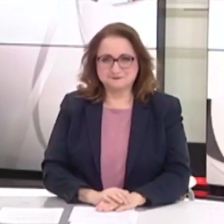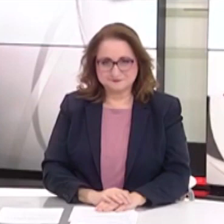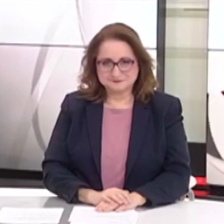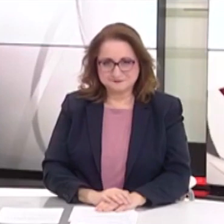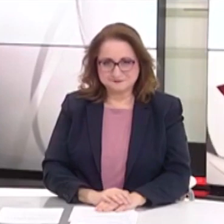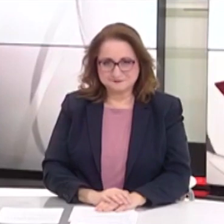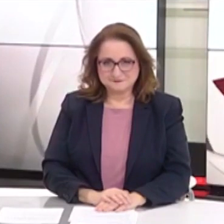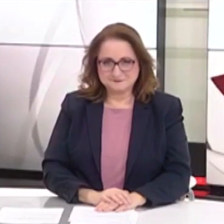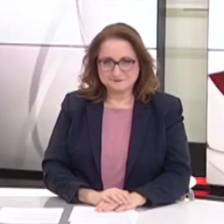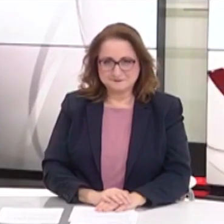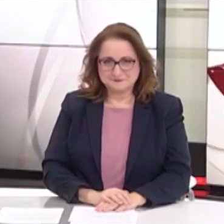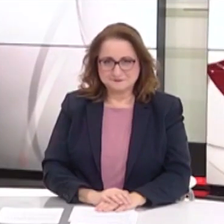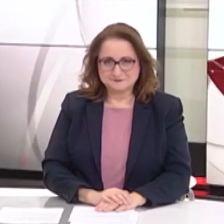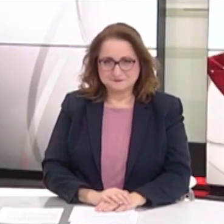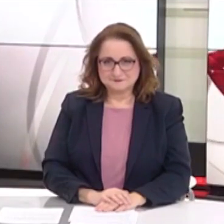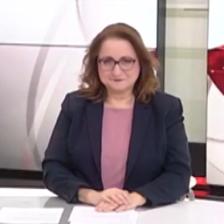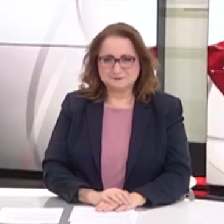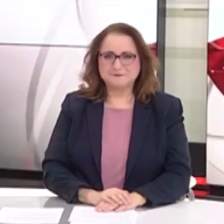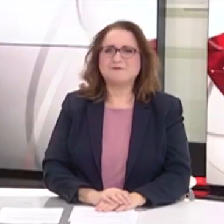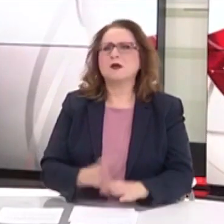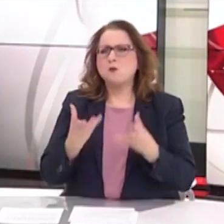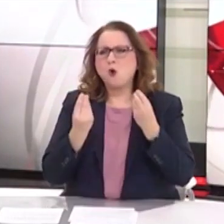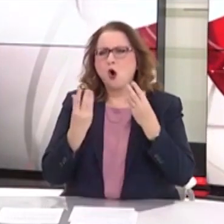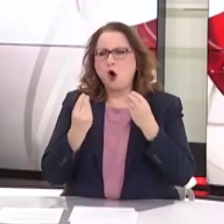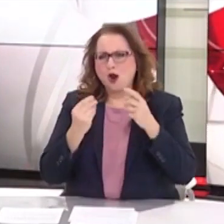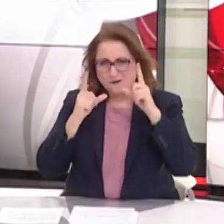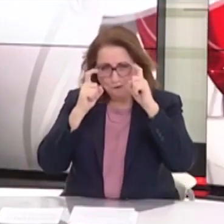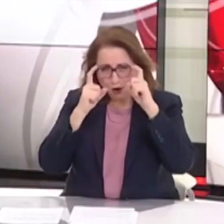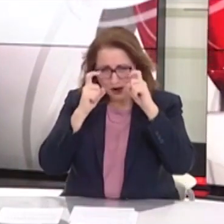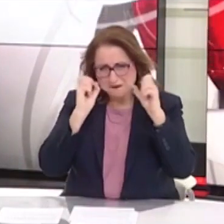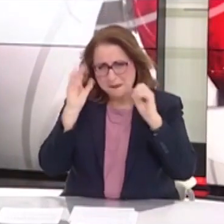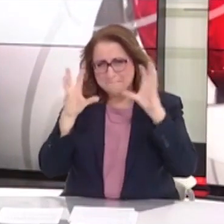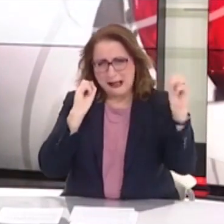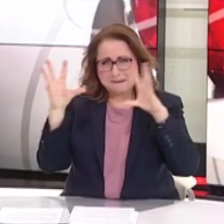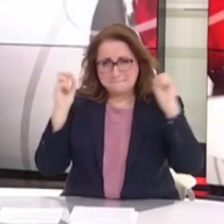Είναι απέναντι δεκάδες φωτογράφοι, συνεργεία τα οποία